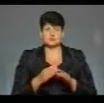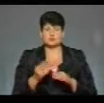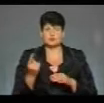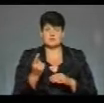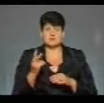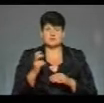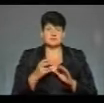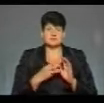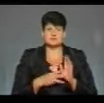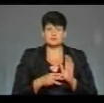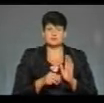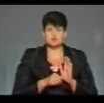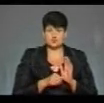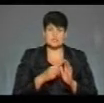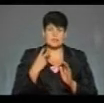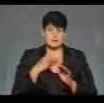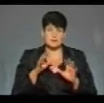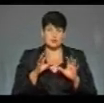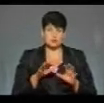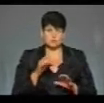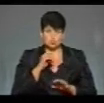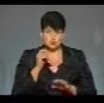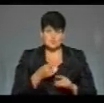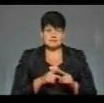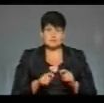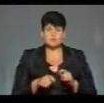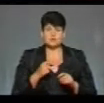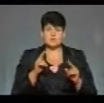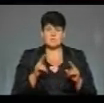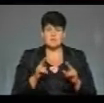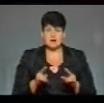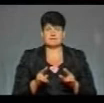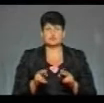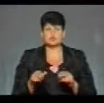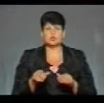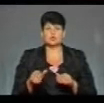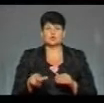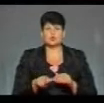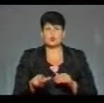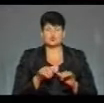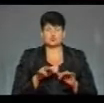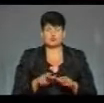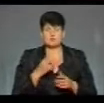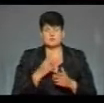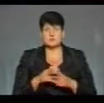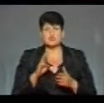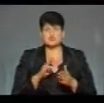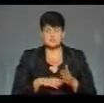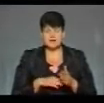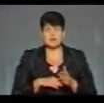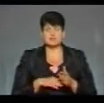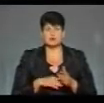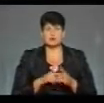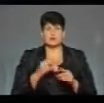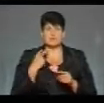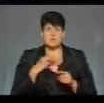статті 286 Кримінального кодексу України. Це порушення правил безпеки дорожнього руху. Передбачає штраф, виправні роботи,